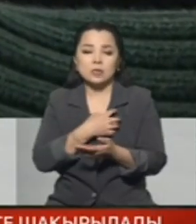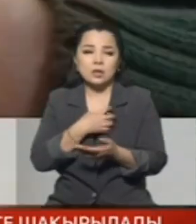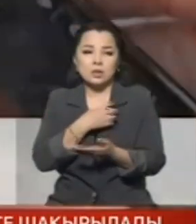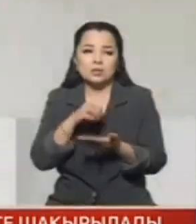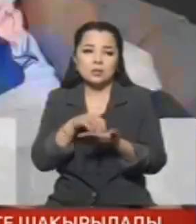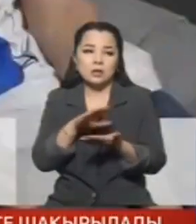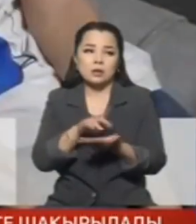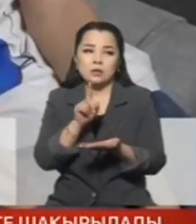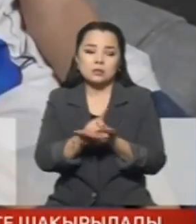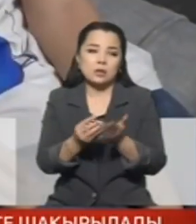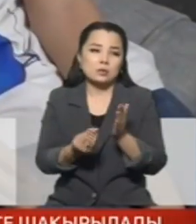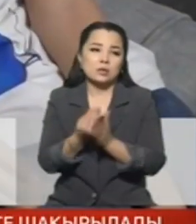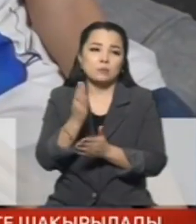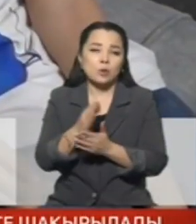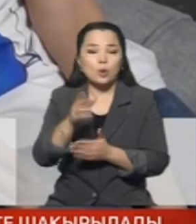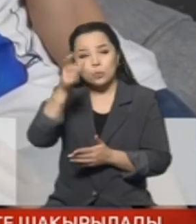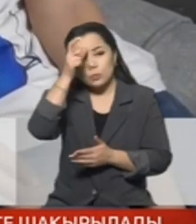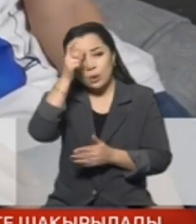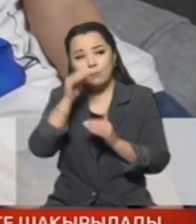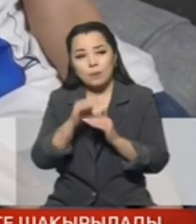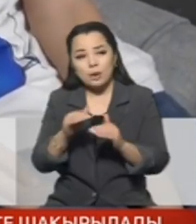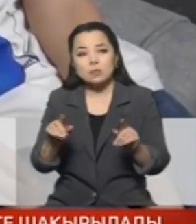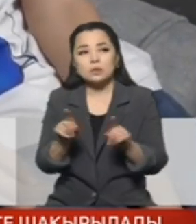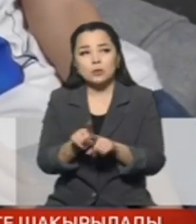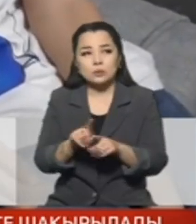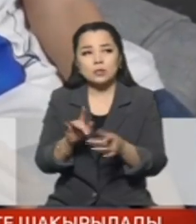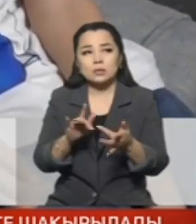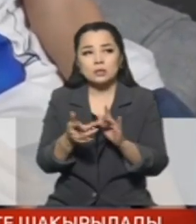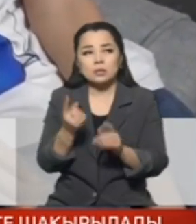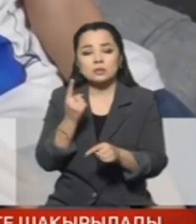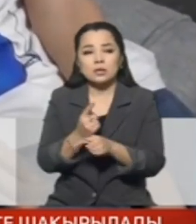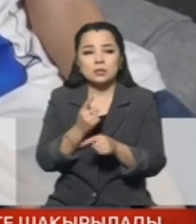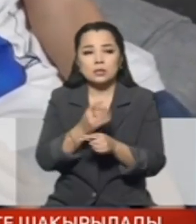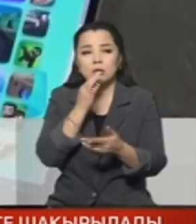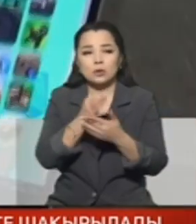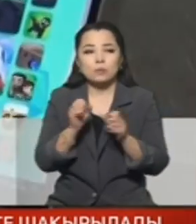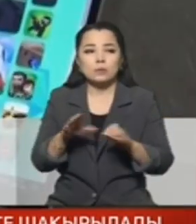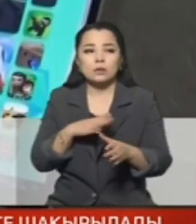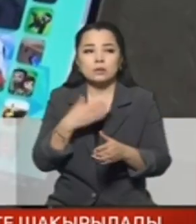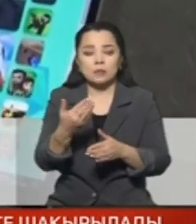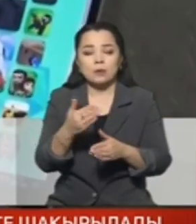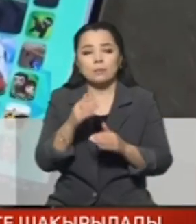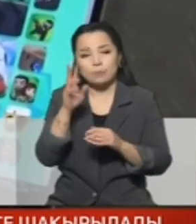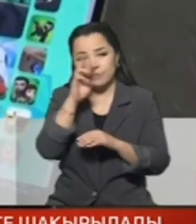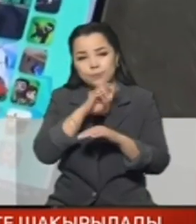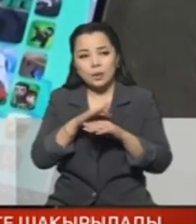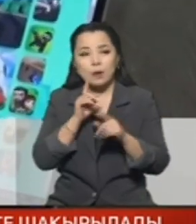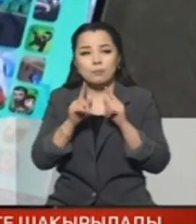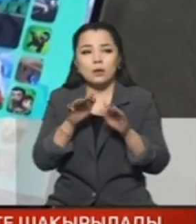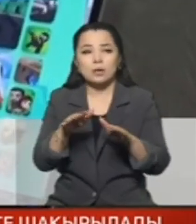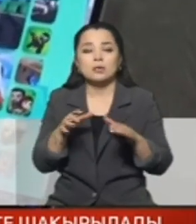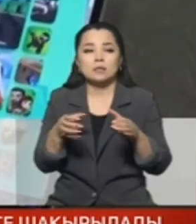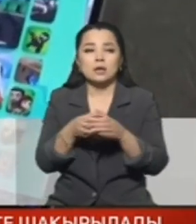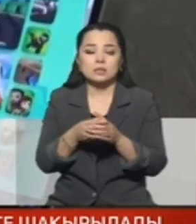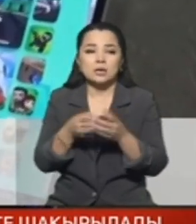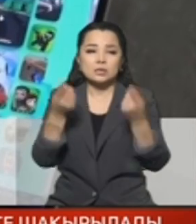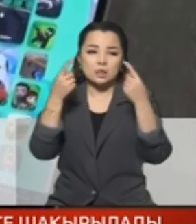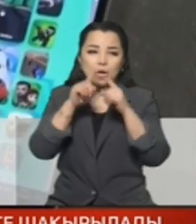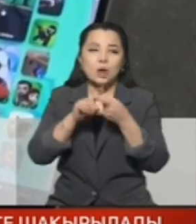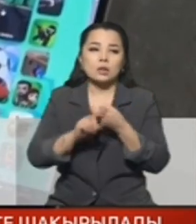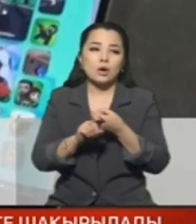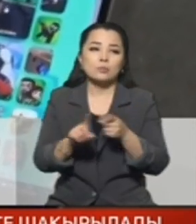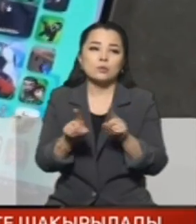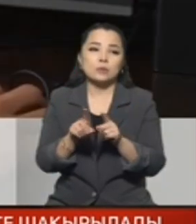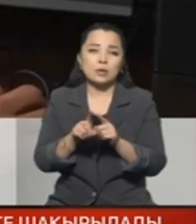ықтимал. Түркияда да балалардың әлеуметтік желіге кіруіне тыйым салынуы мүмкін. Ел парламентіндегі технология және